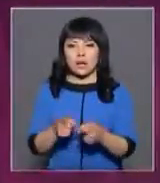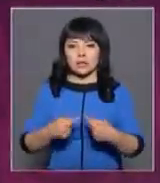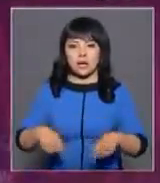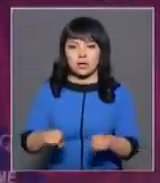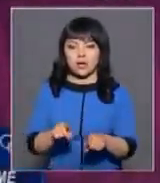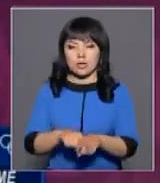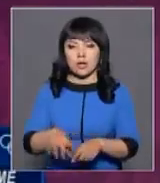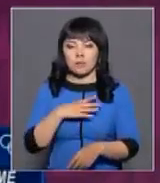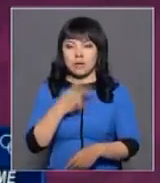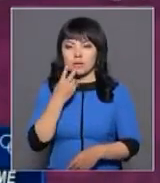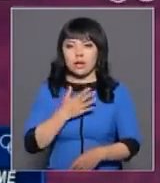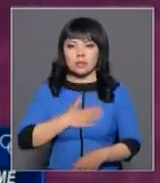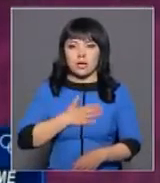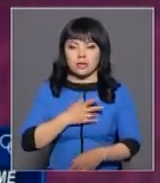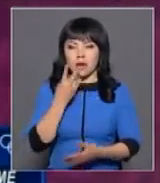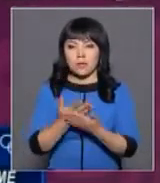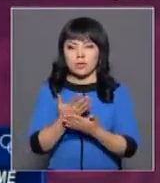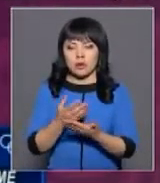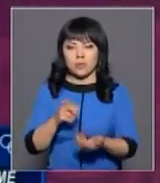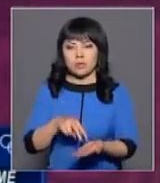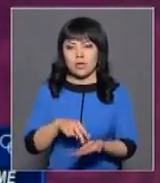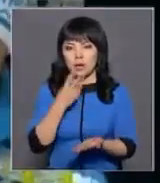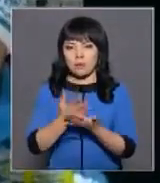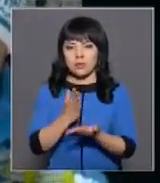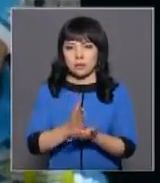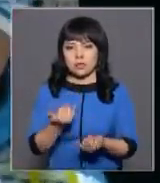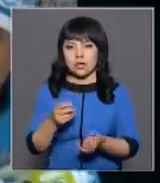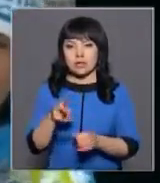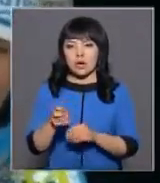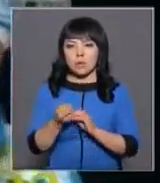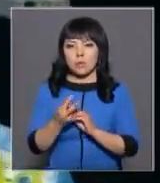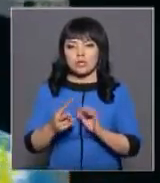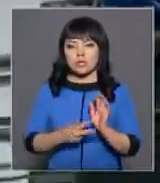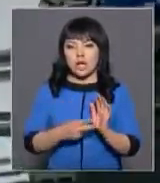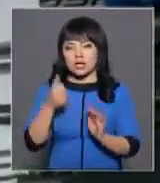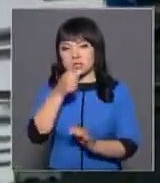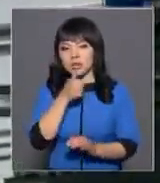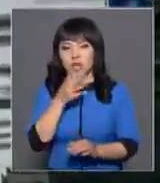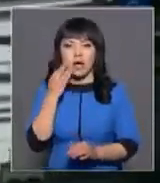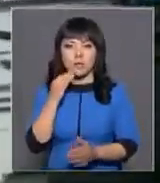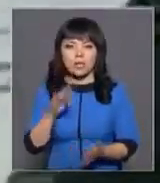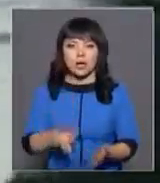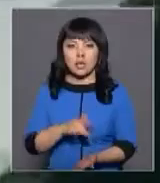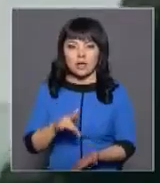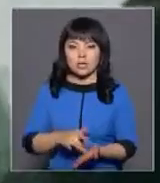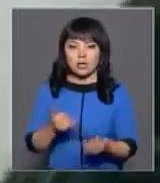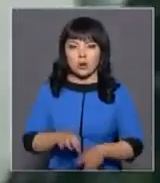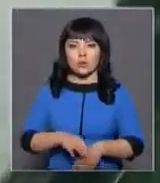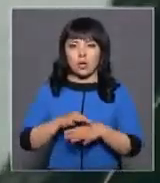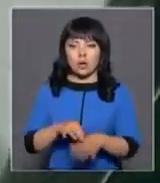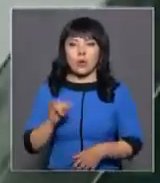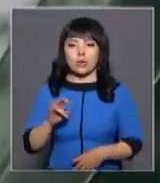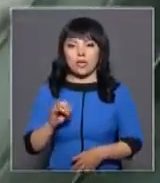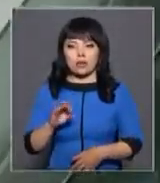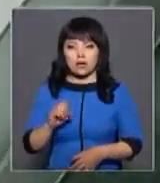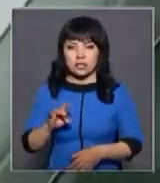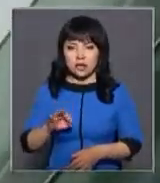жерлестеріміз қанағаттандырарлық деген баға алды. Енді олар негізгі үмітті 2017 жылы Алматыда өтетін универсиада